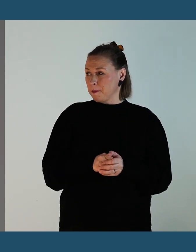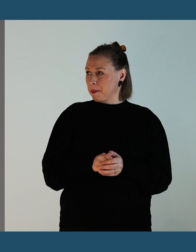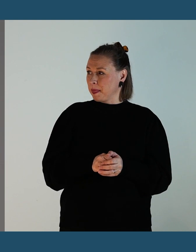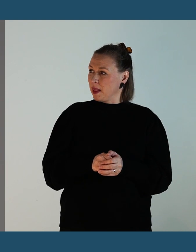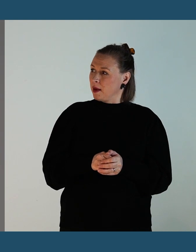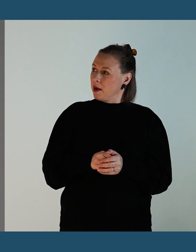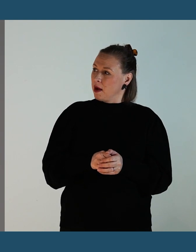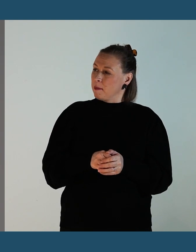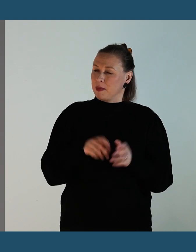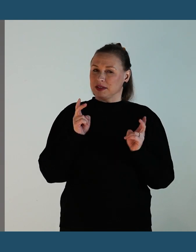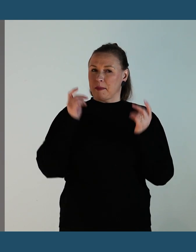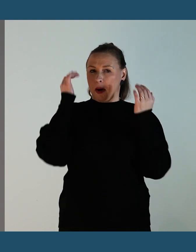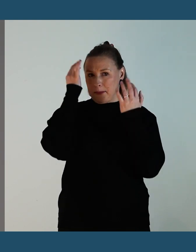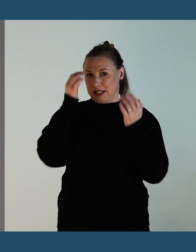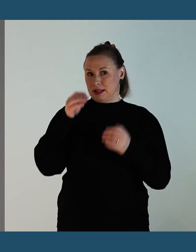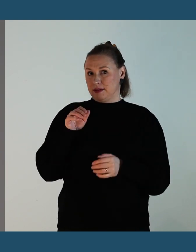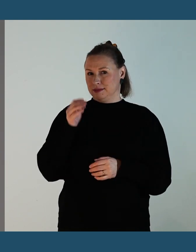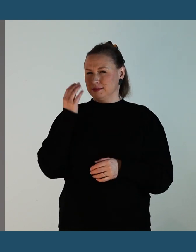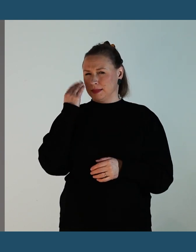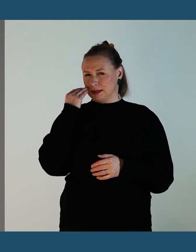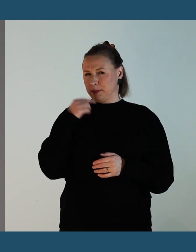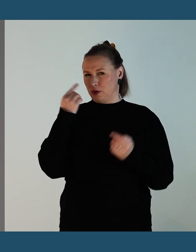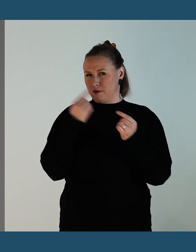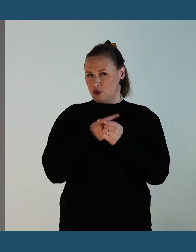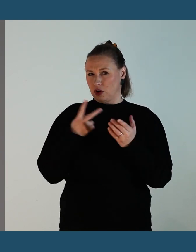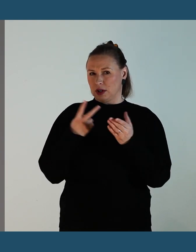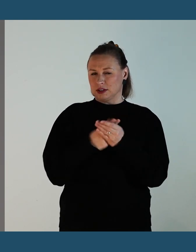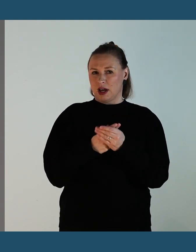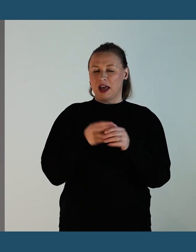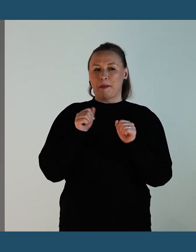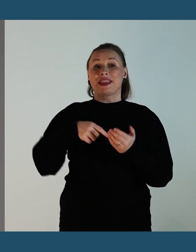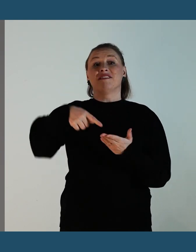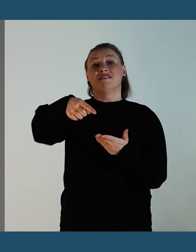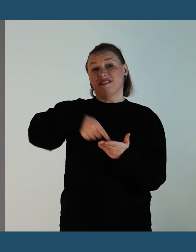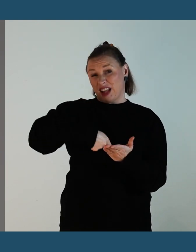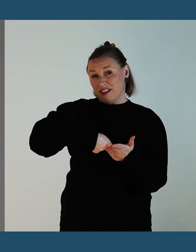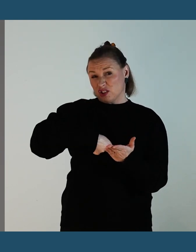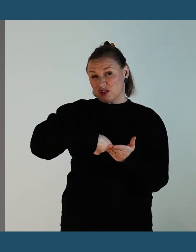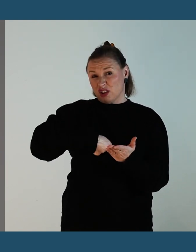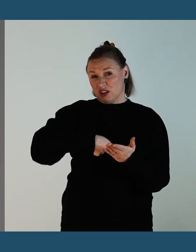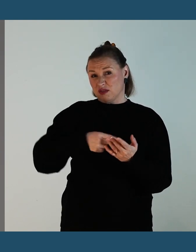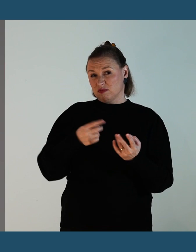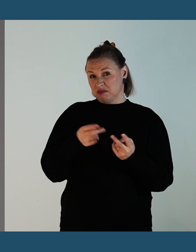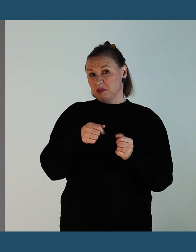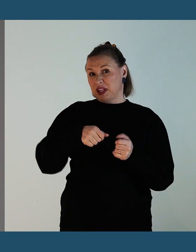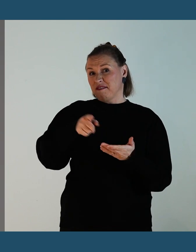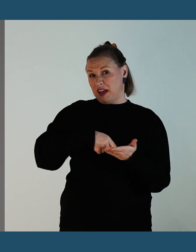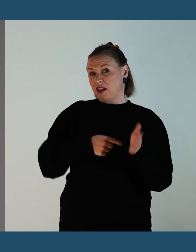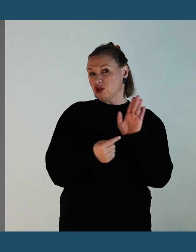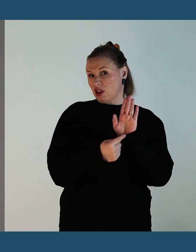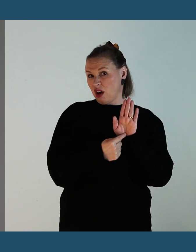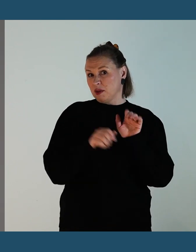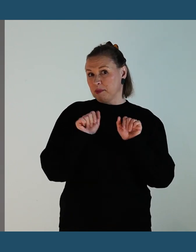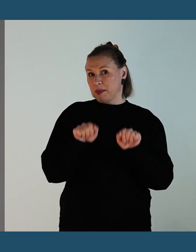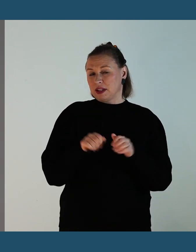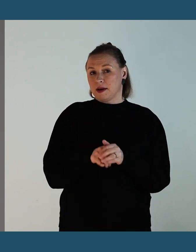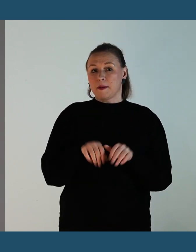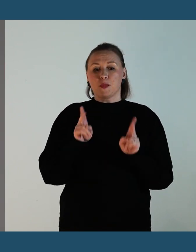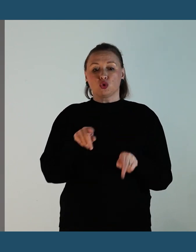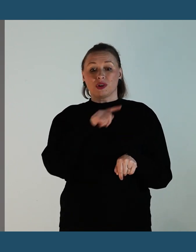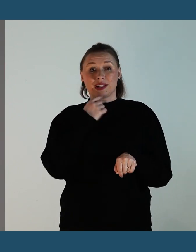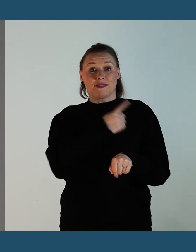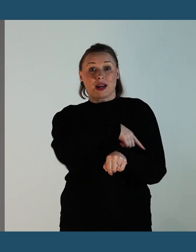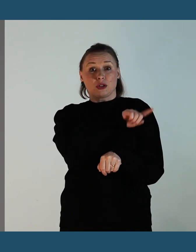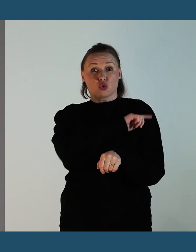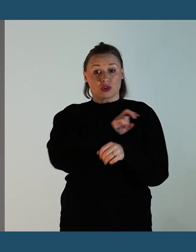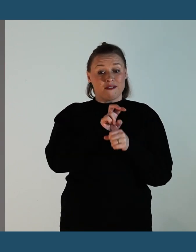Amandaa siinä, että se pitäisi olla niin kuin velvoittavaa. Ja tässä niin kuin monessa muussakin asiassa niin pitää olla riittävät resurssit sen valvontaan, eli